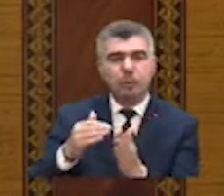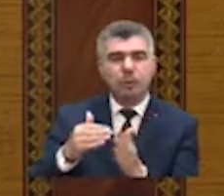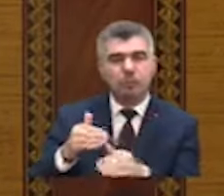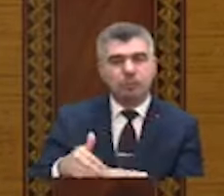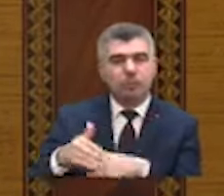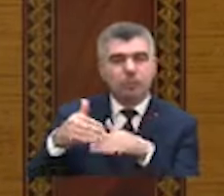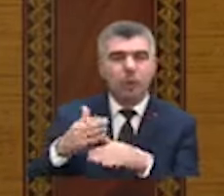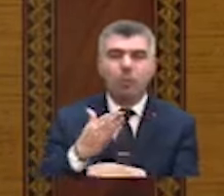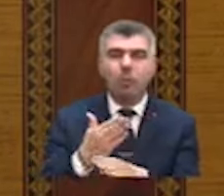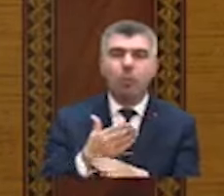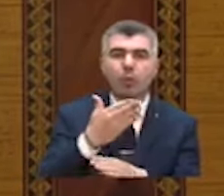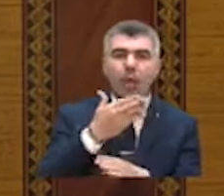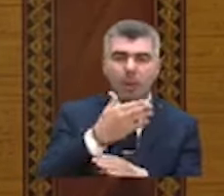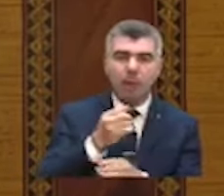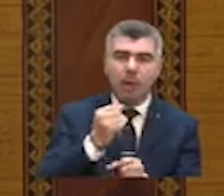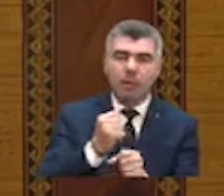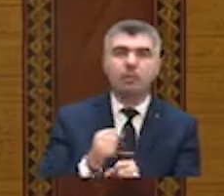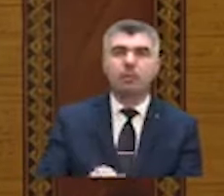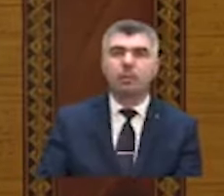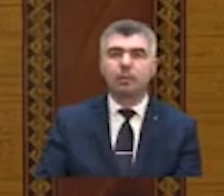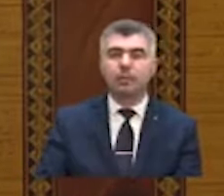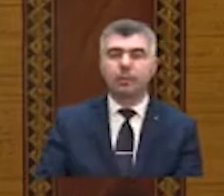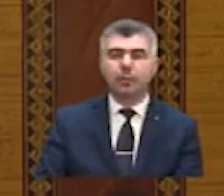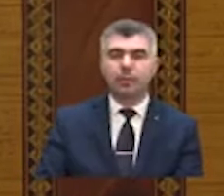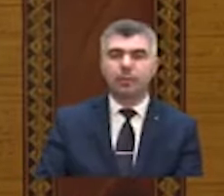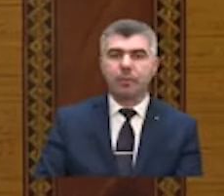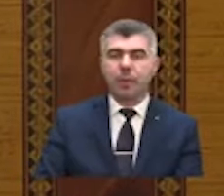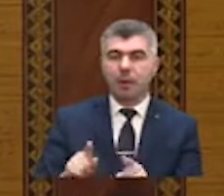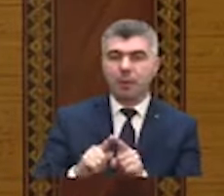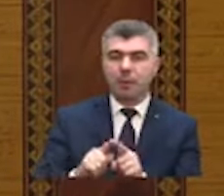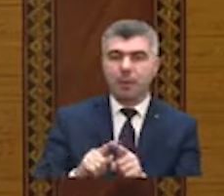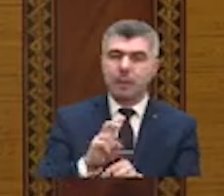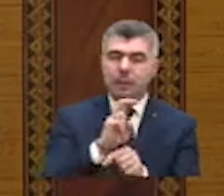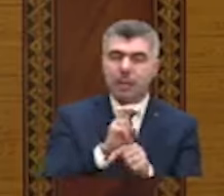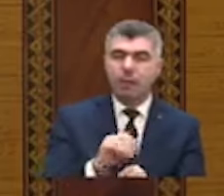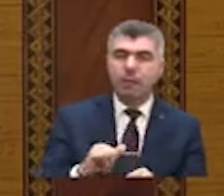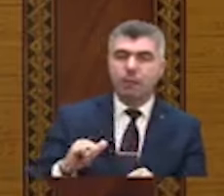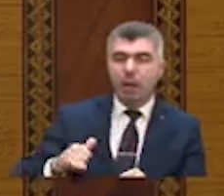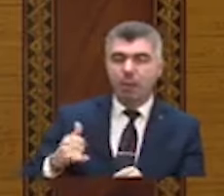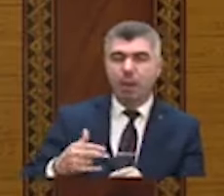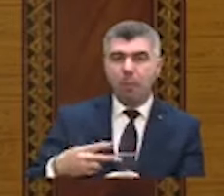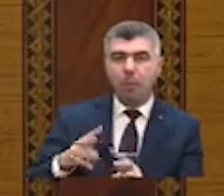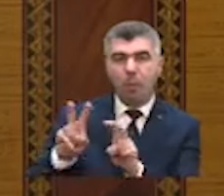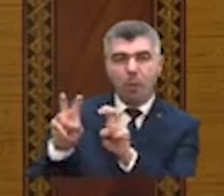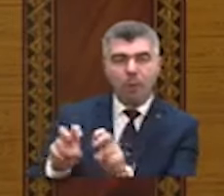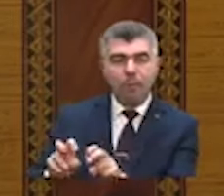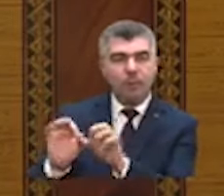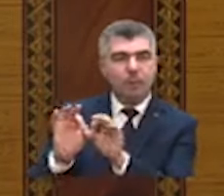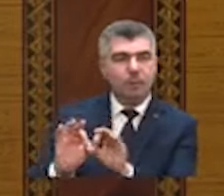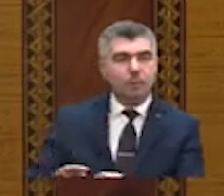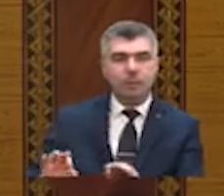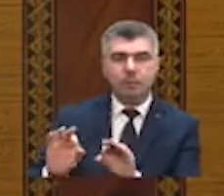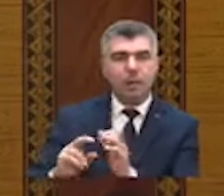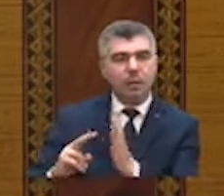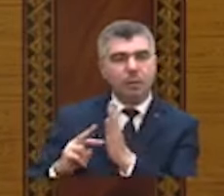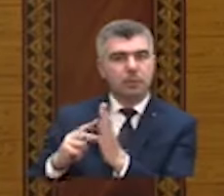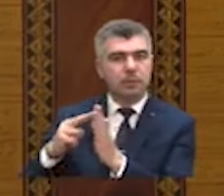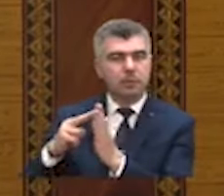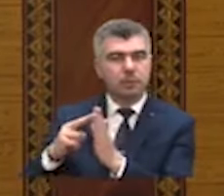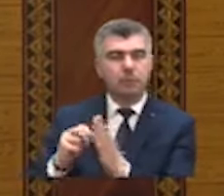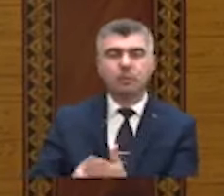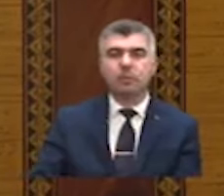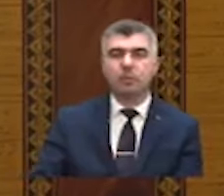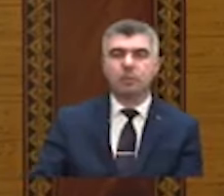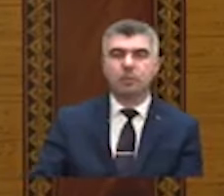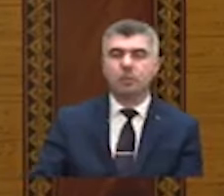فيها المستقبل غادي نعملوها اوراش ما وقفنا يعني ذا سلكو هو تدريجي لانه